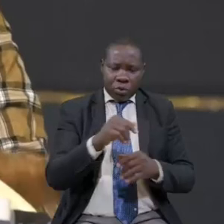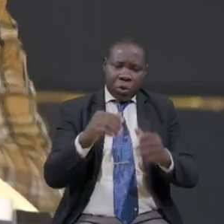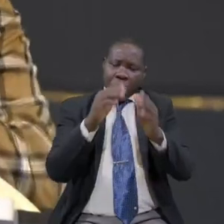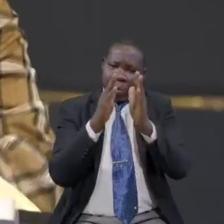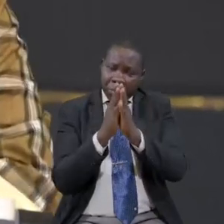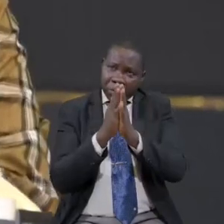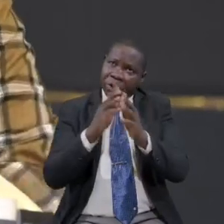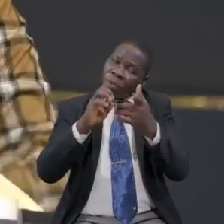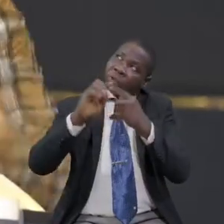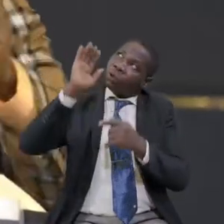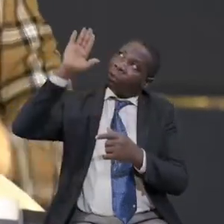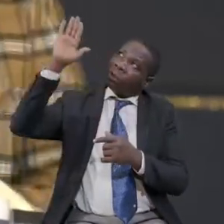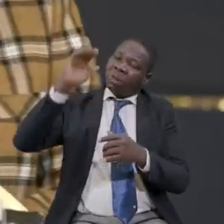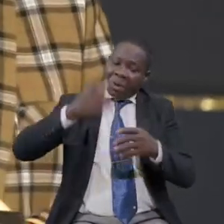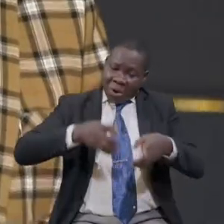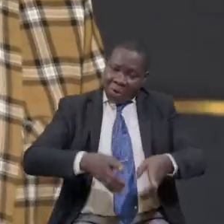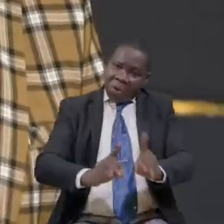invoquez-le